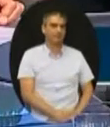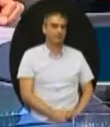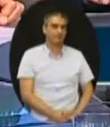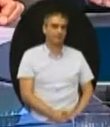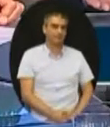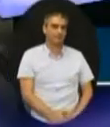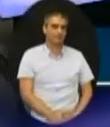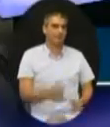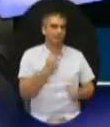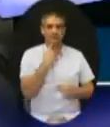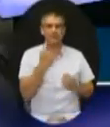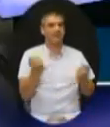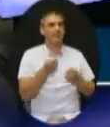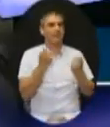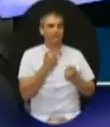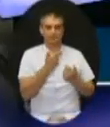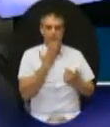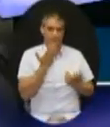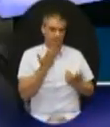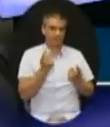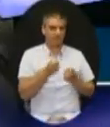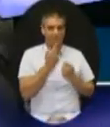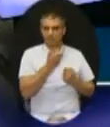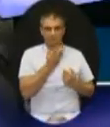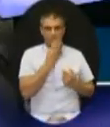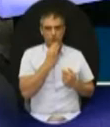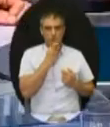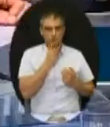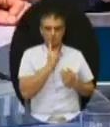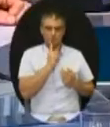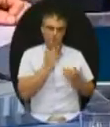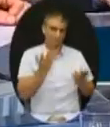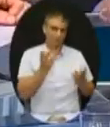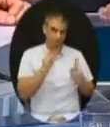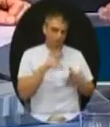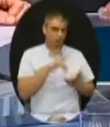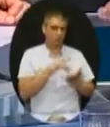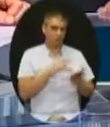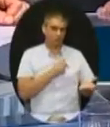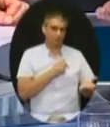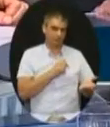קשה להגיד שפעילות ההסברה הישראלית בקמפוסים היהודים היא מועטה. יש נוכחות.